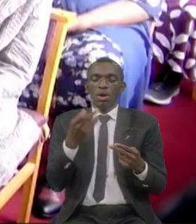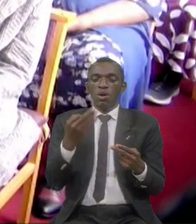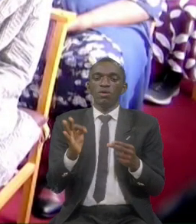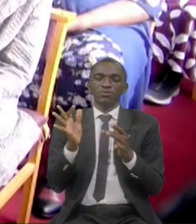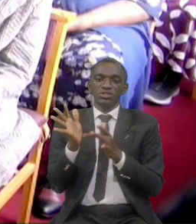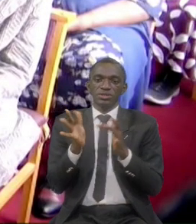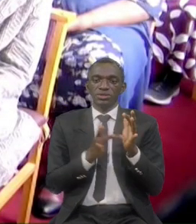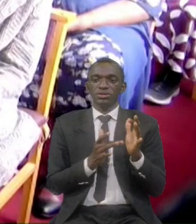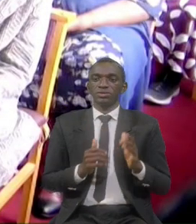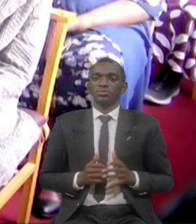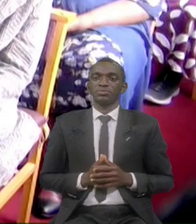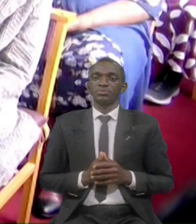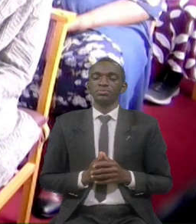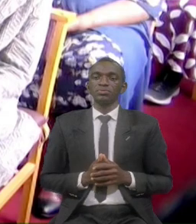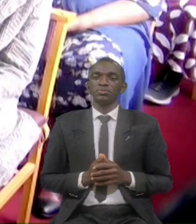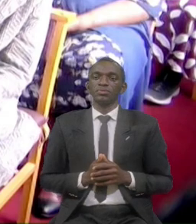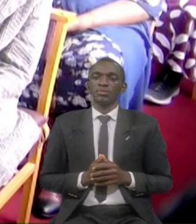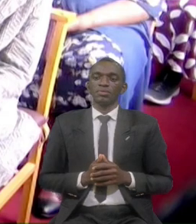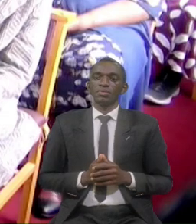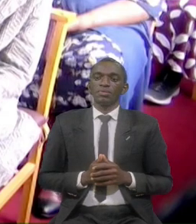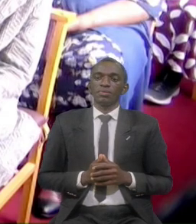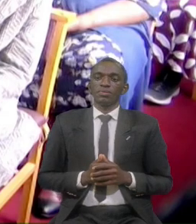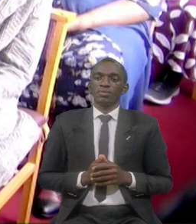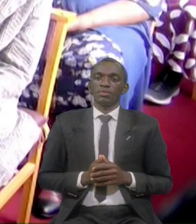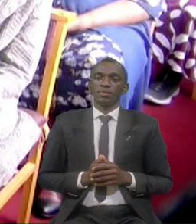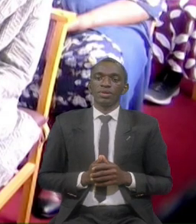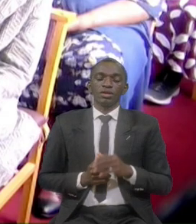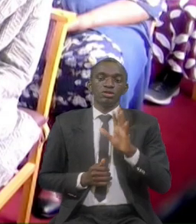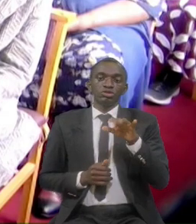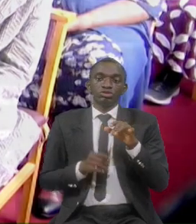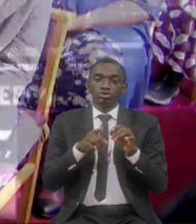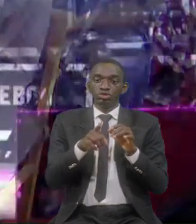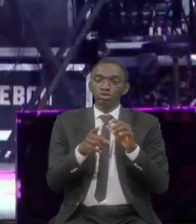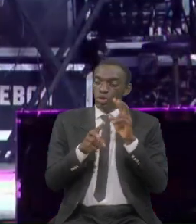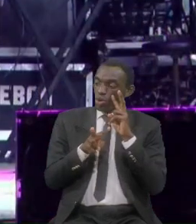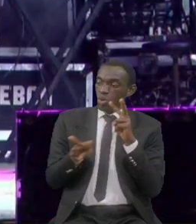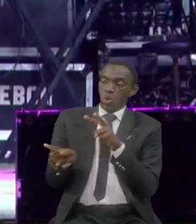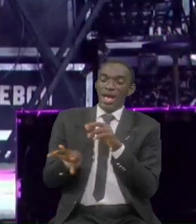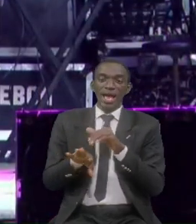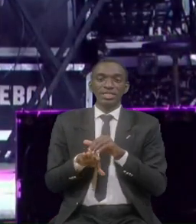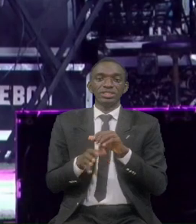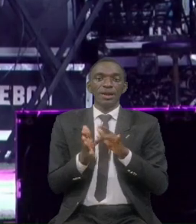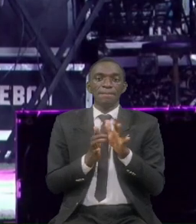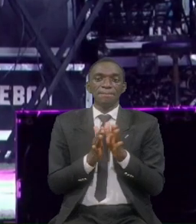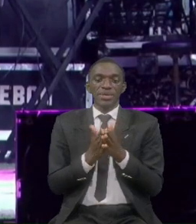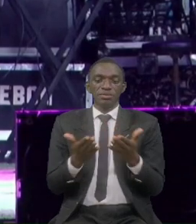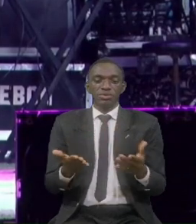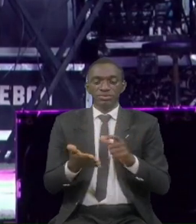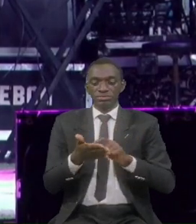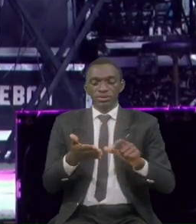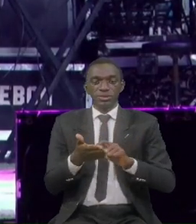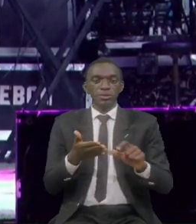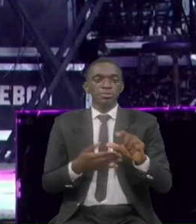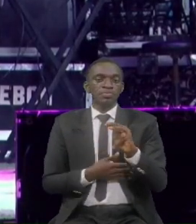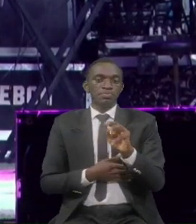ang imong maangkon karong gabi dinha lamang sa pangalan ni Jesus. Look at Matthew chapter 1 verse